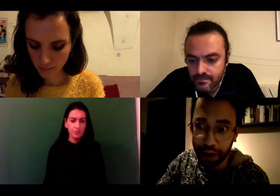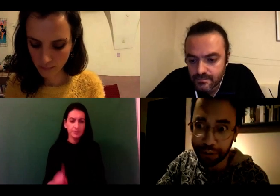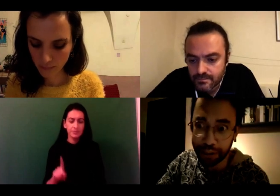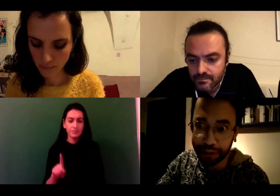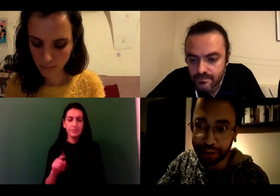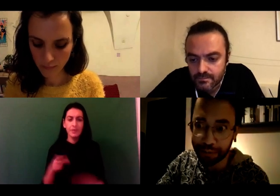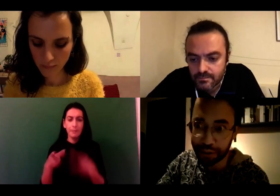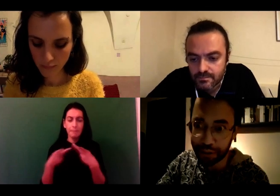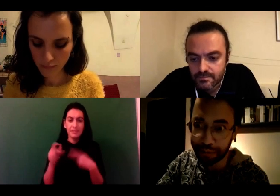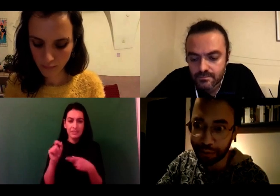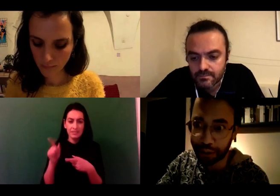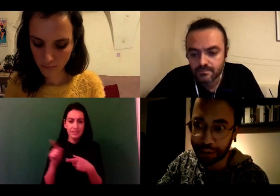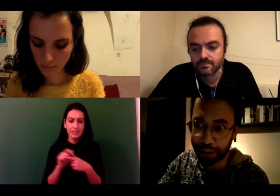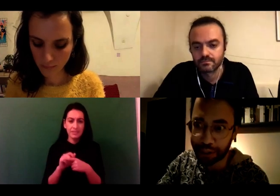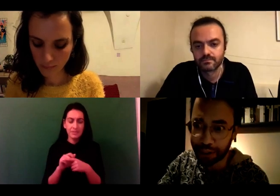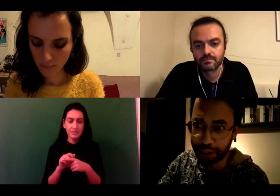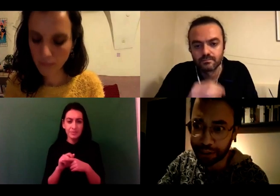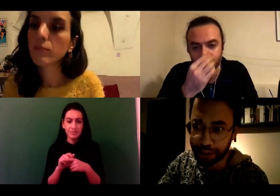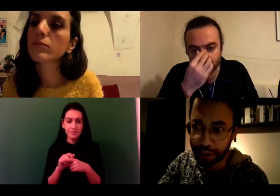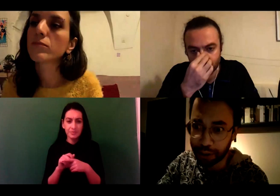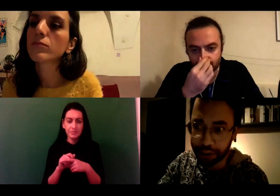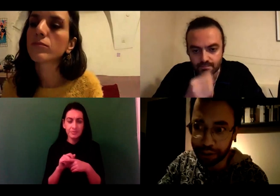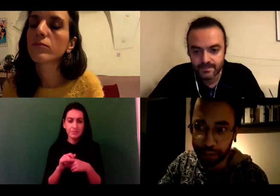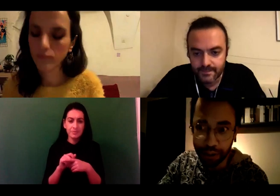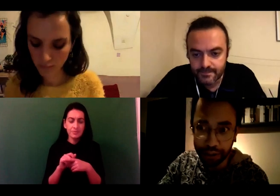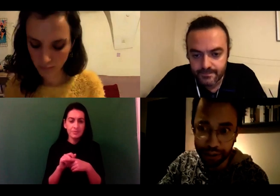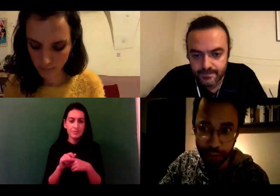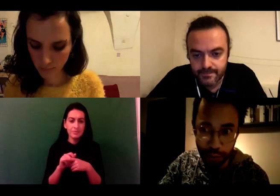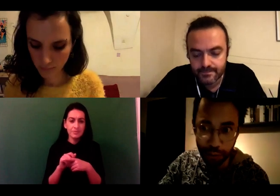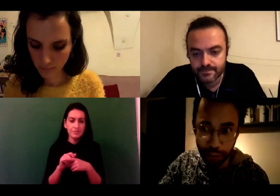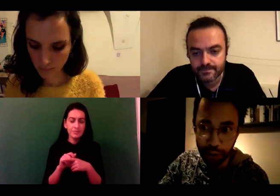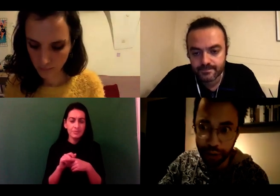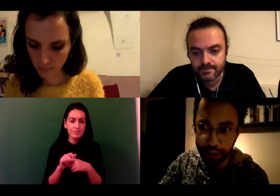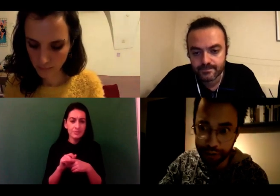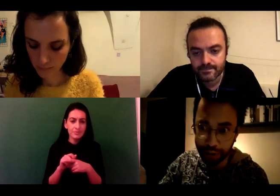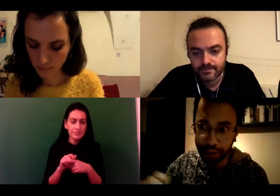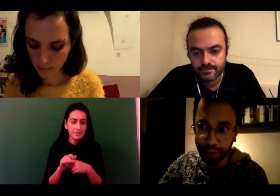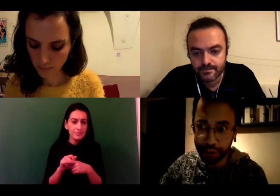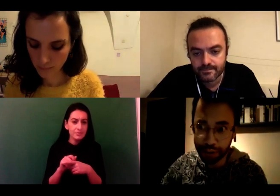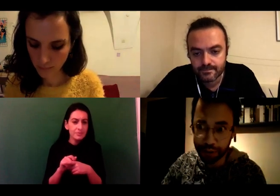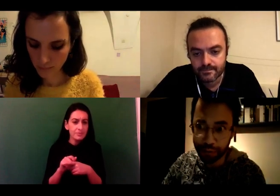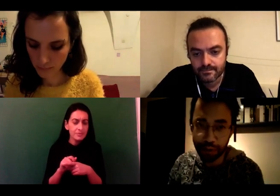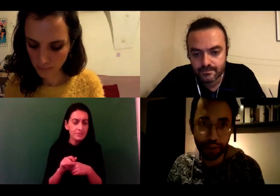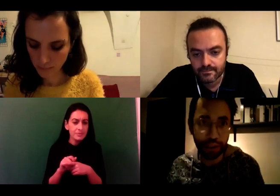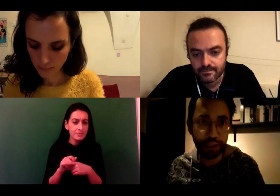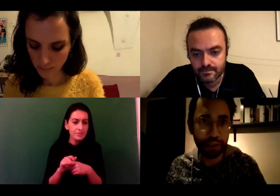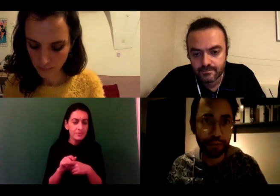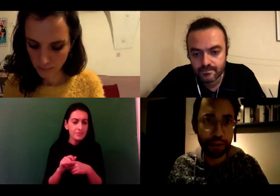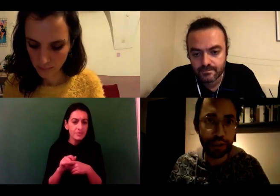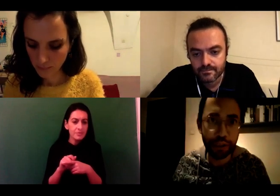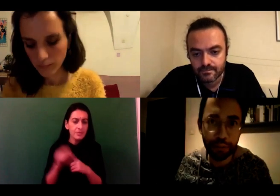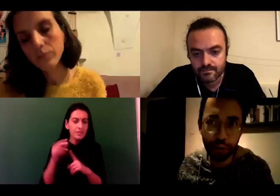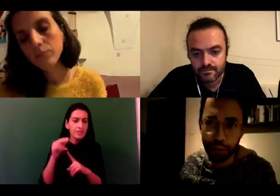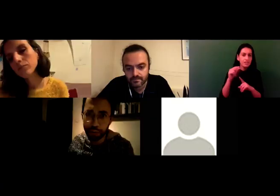Emre Erbirer yazmış. Buraya katılan kişilerle ilgili bir anket yapsak. Bunu mimar tasarımcıdır. İşte demokrasidekiler